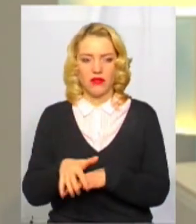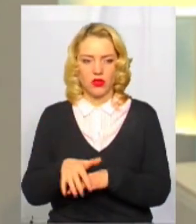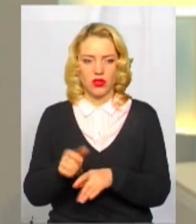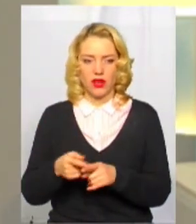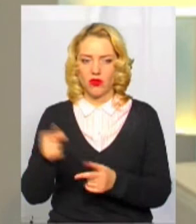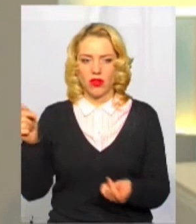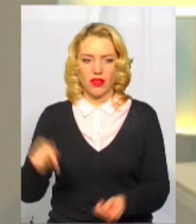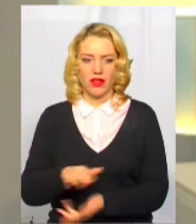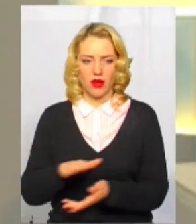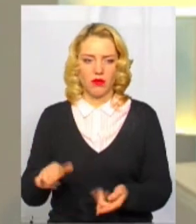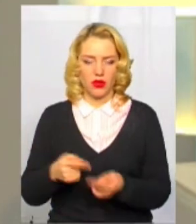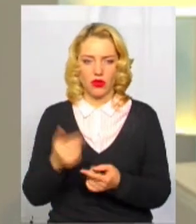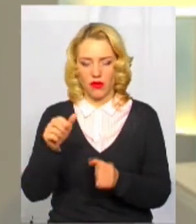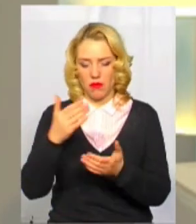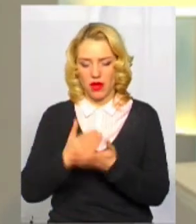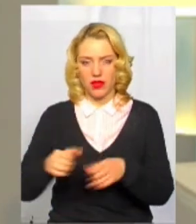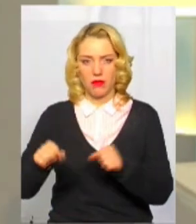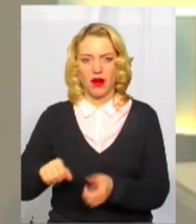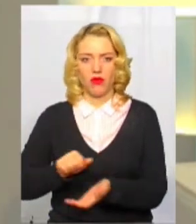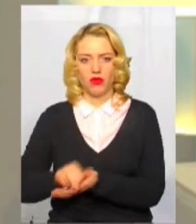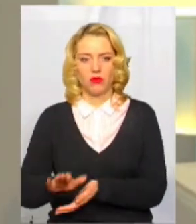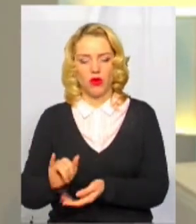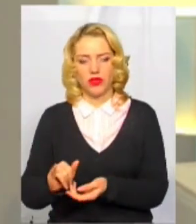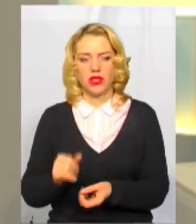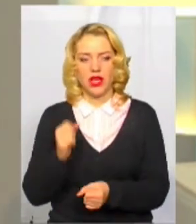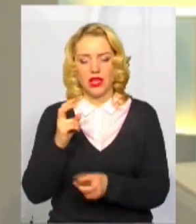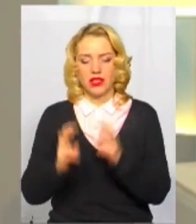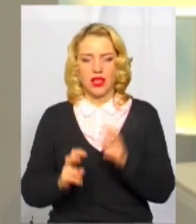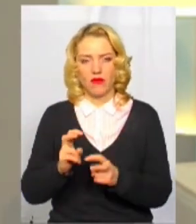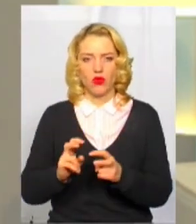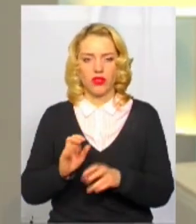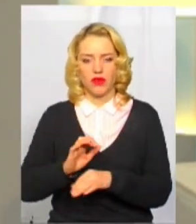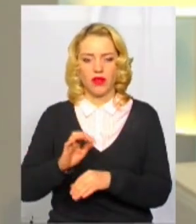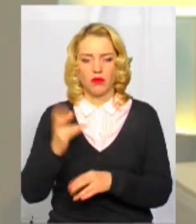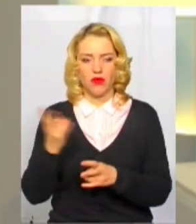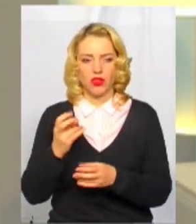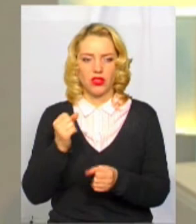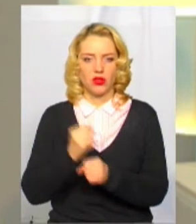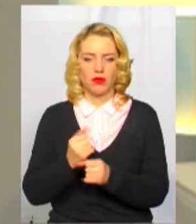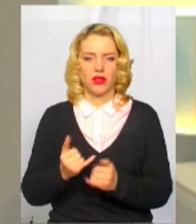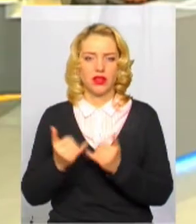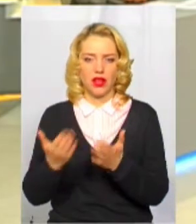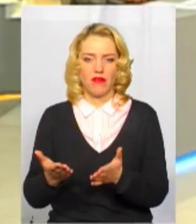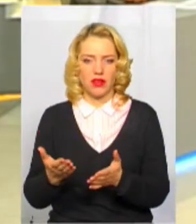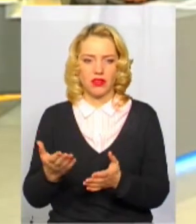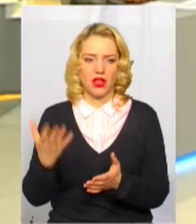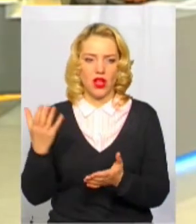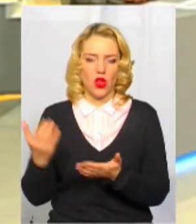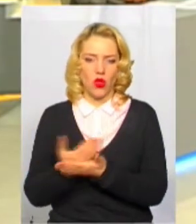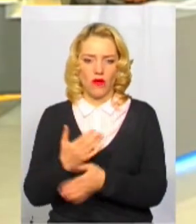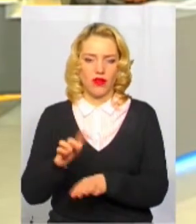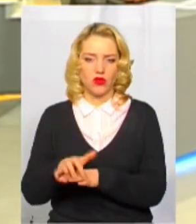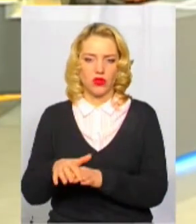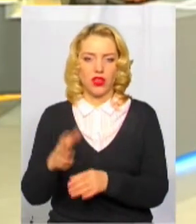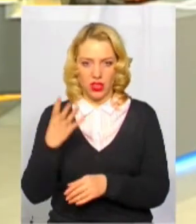ви від нього зобов'язані відмовитися, і завод-виробник вам має зробити нове взуття. А чекати ще півроку?